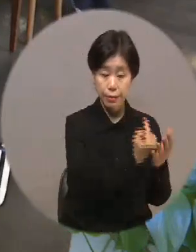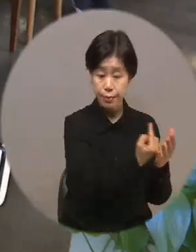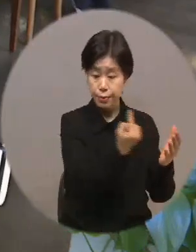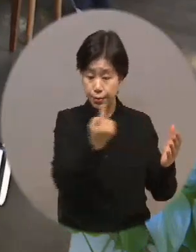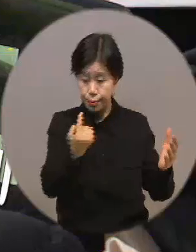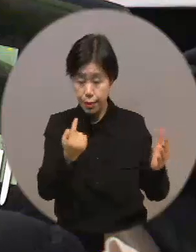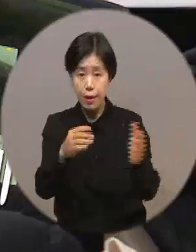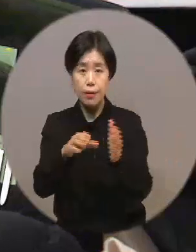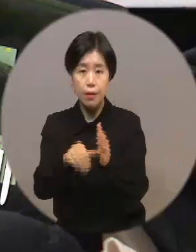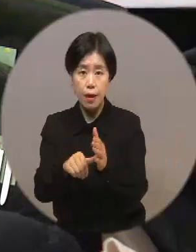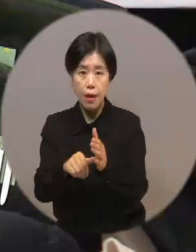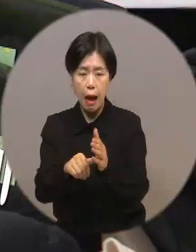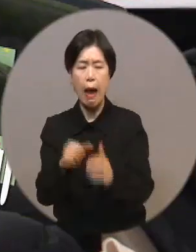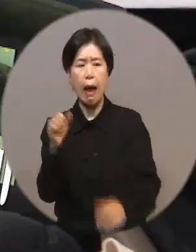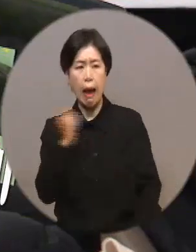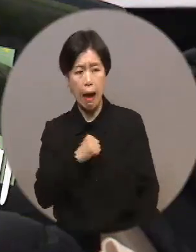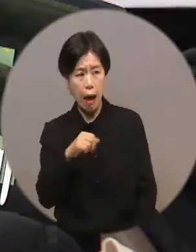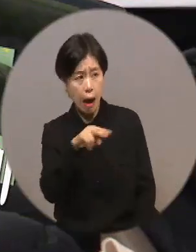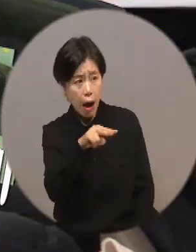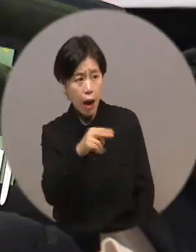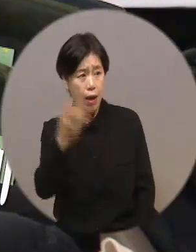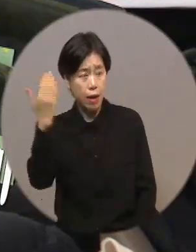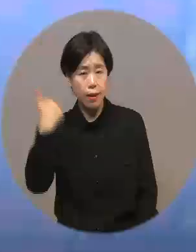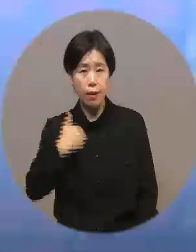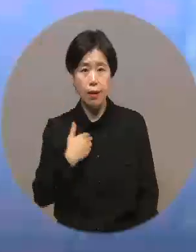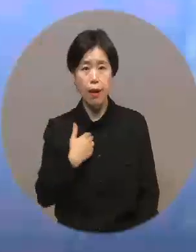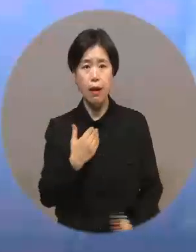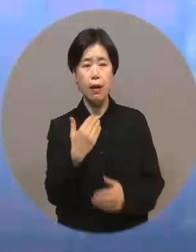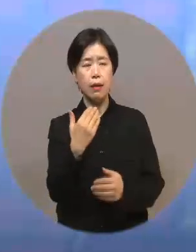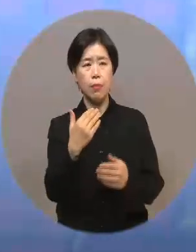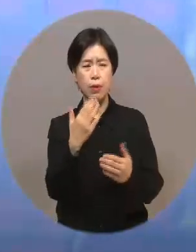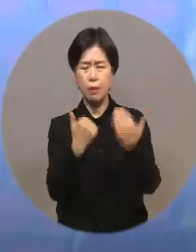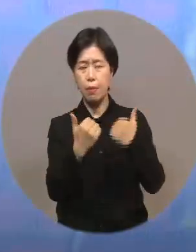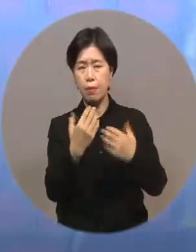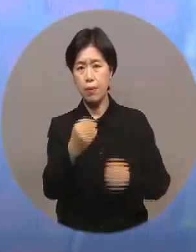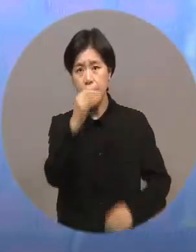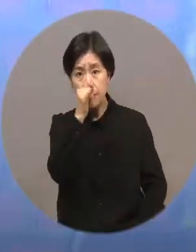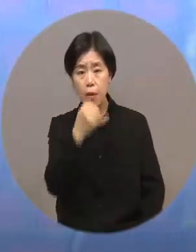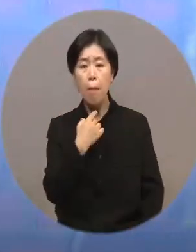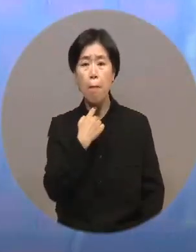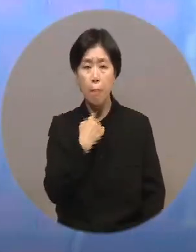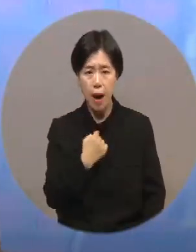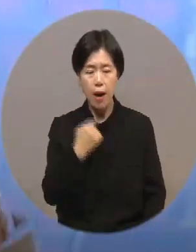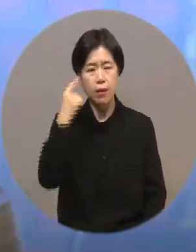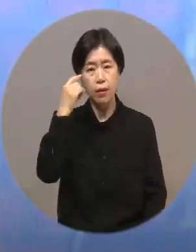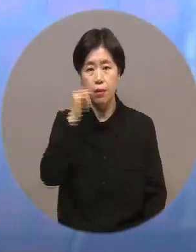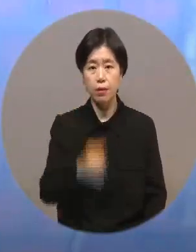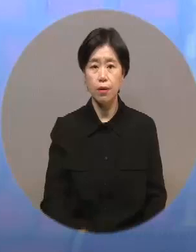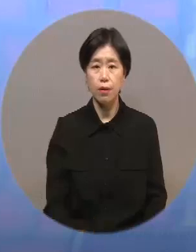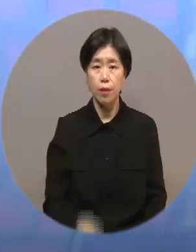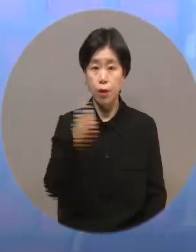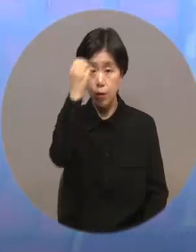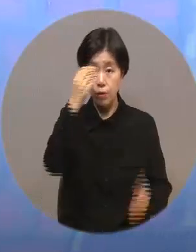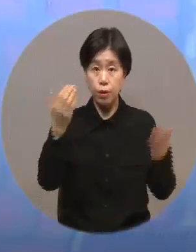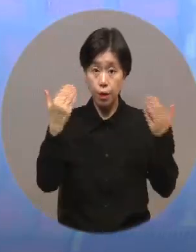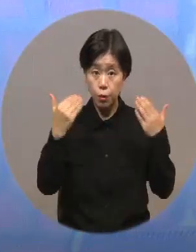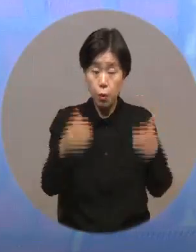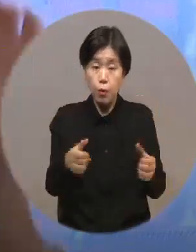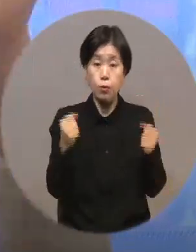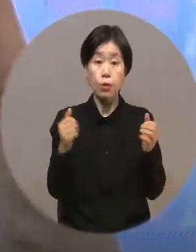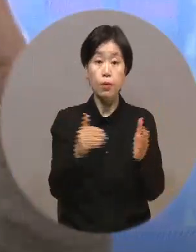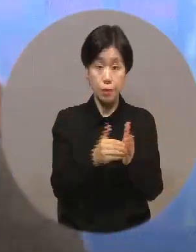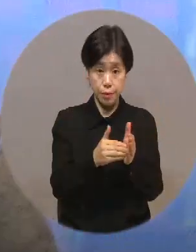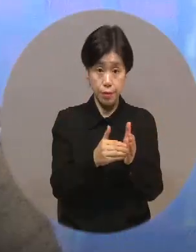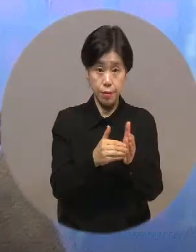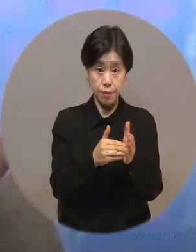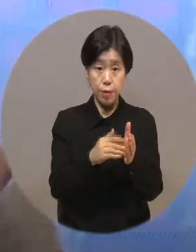여성으로 차별받았다는 사실을 알게 됩니다. 고등학교를 막 졸업한 여학생들이 돌격대에 많이 갑니다. 그럴 때